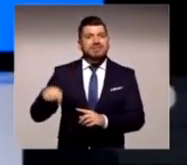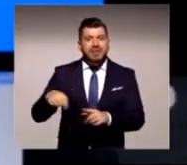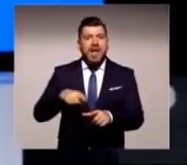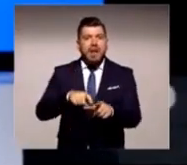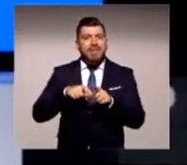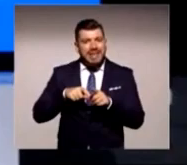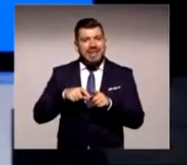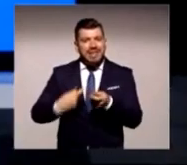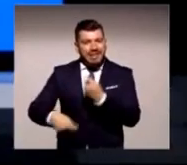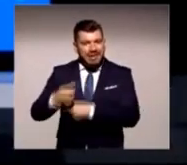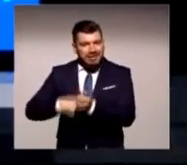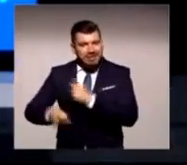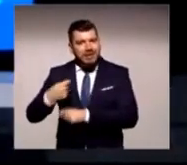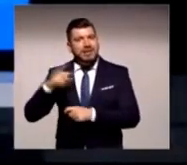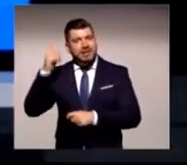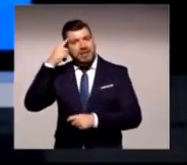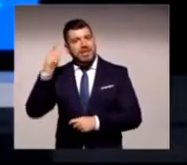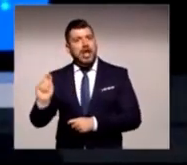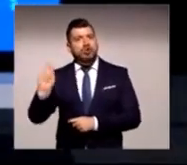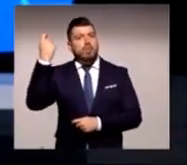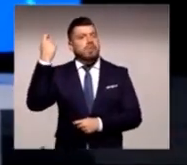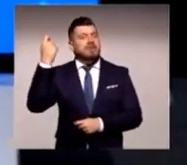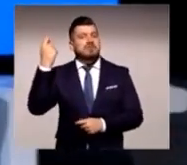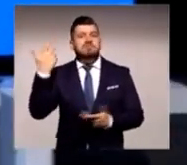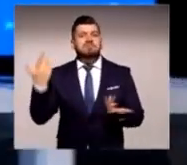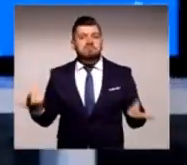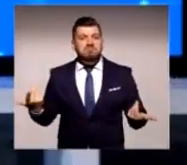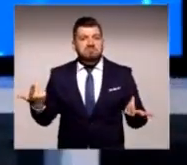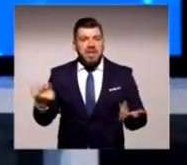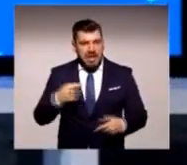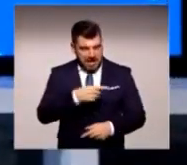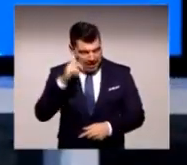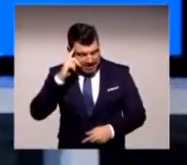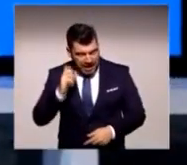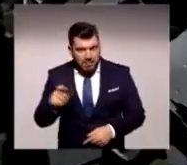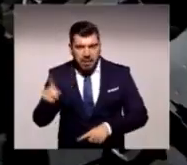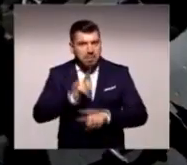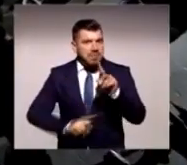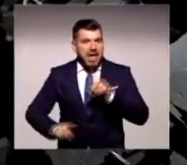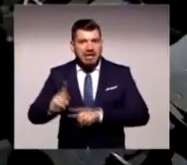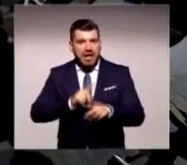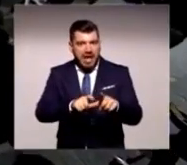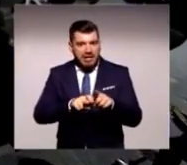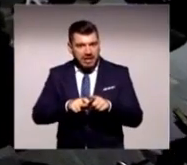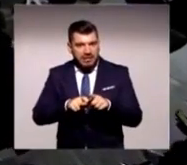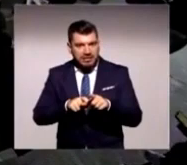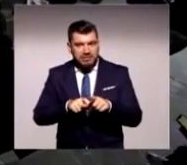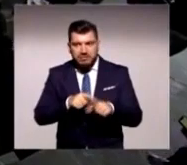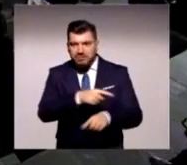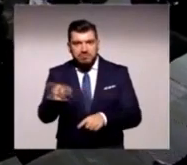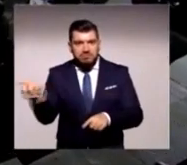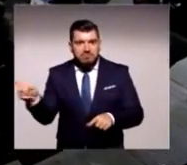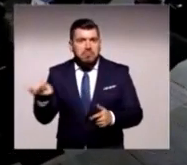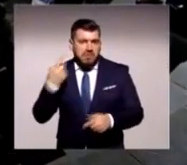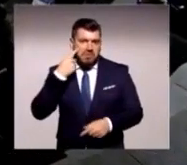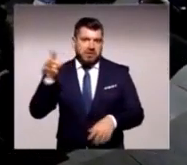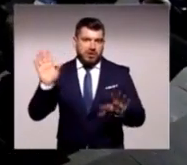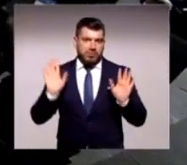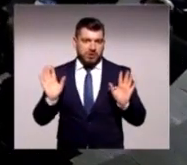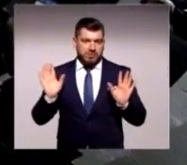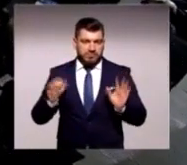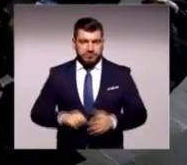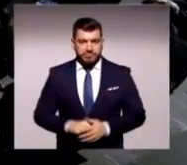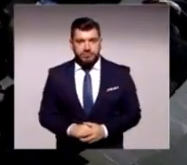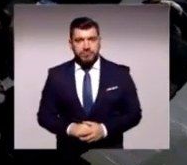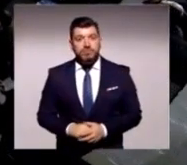Στην πραγματικότητα, κανένας δεν ήξερε ποιες πραγματικά ήταν και ποιες όχι. Κατά δήλωσή του, κάποιος είναι ή δεν είναι. Ο κύριος Δήμας